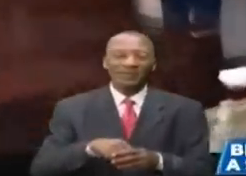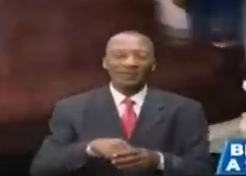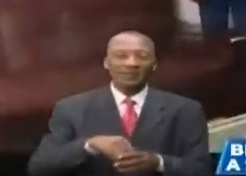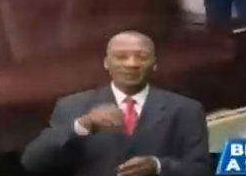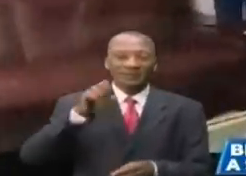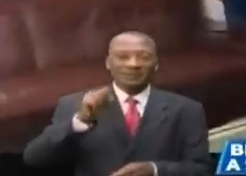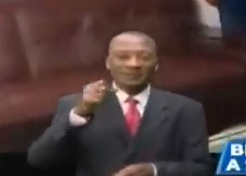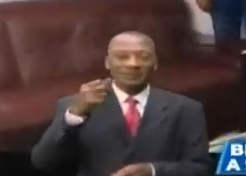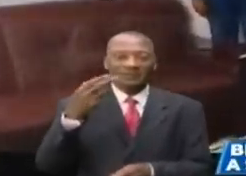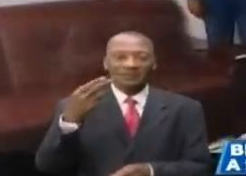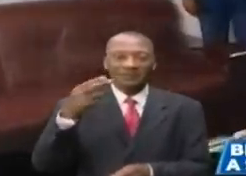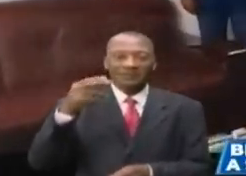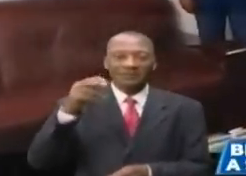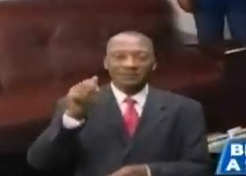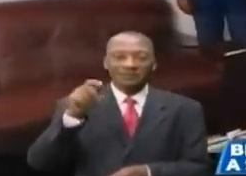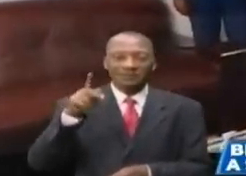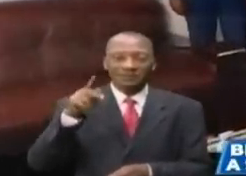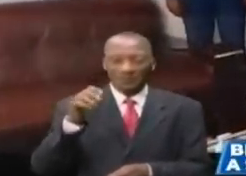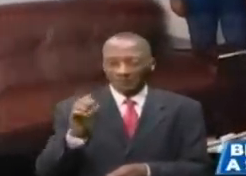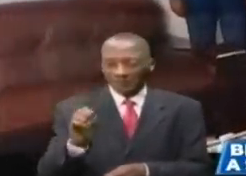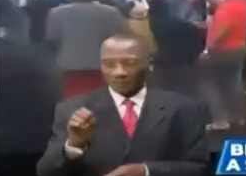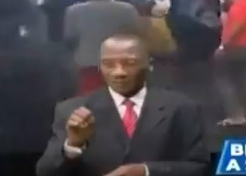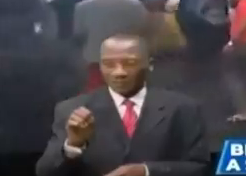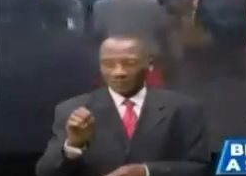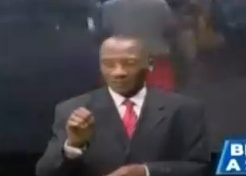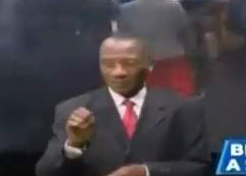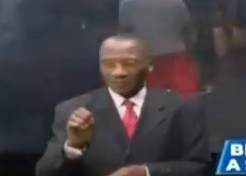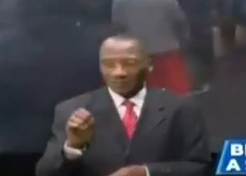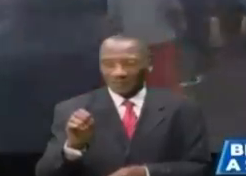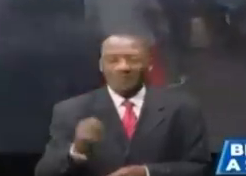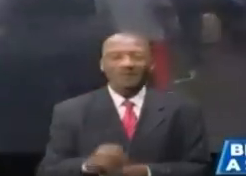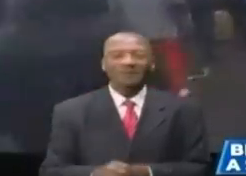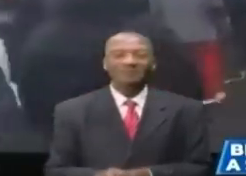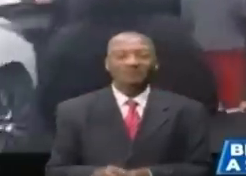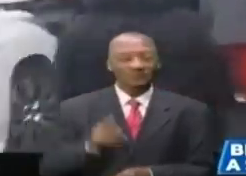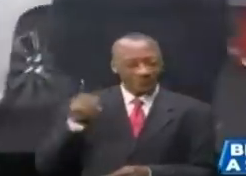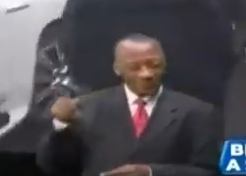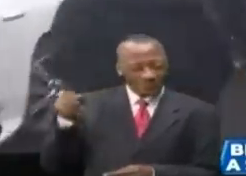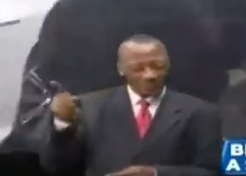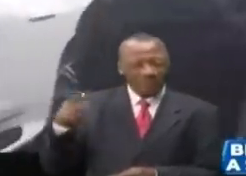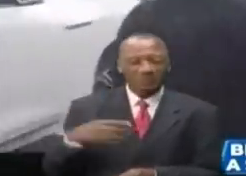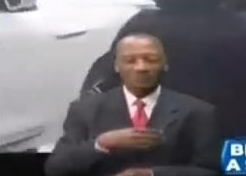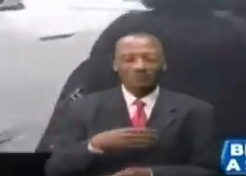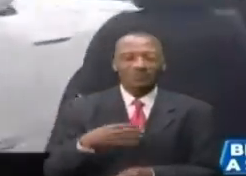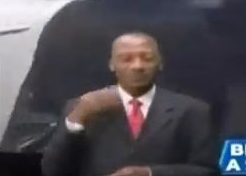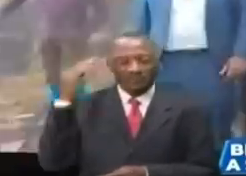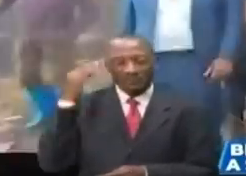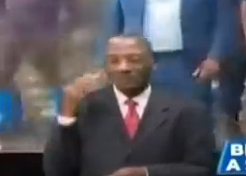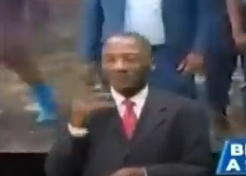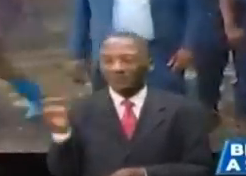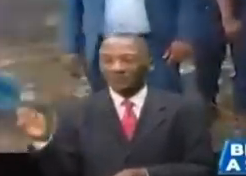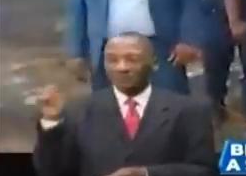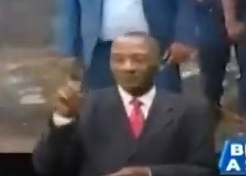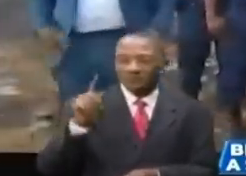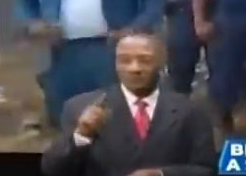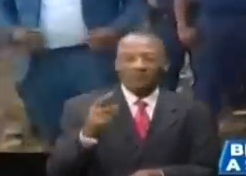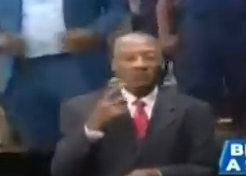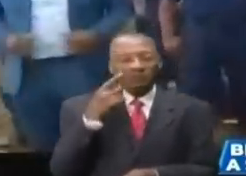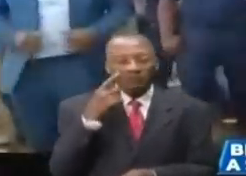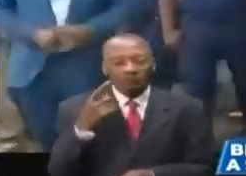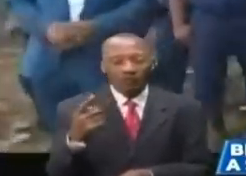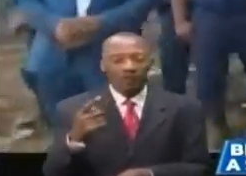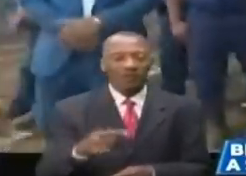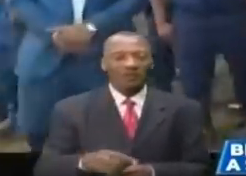ce, avant de prendre la direction des Sake. Et oui, à Sake, territoire des Massissi, les centres des